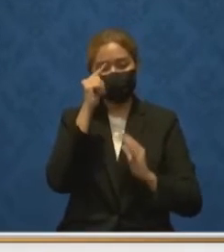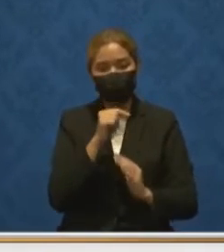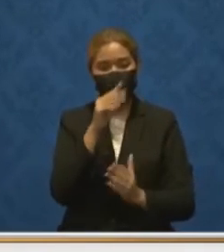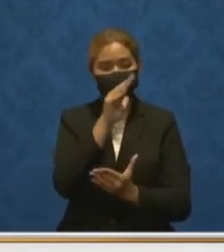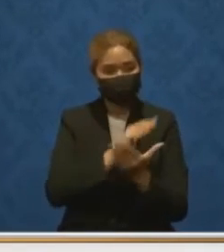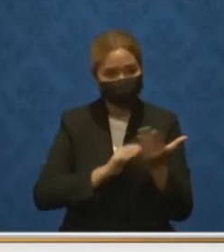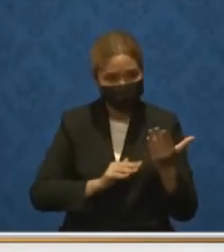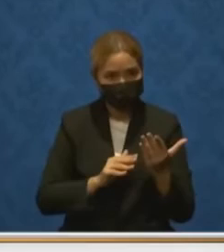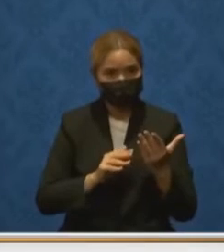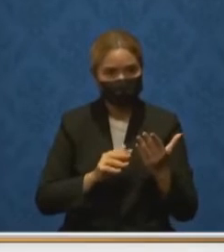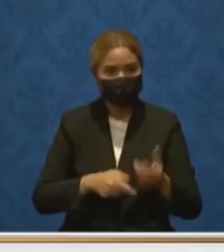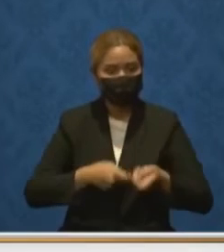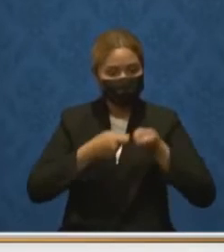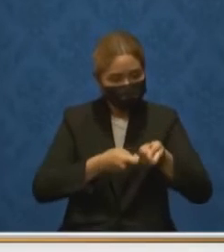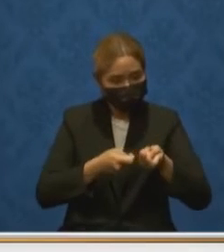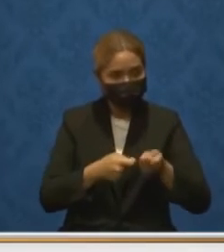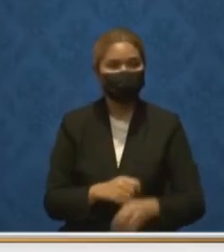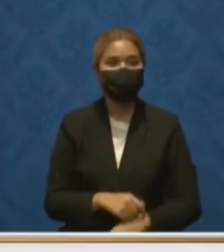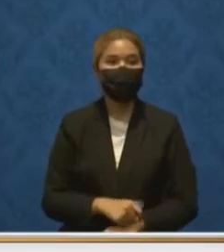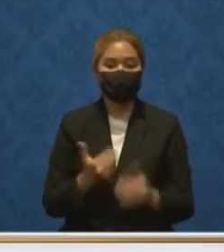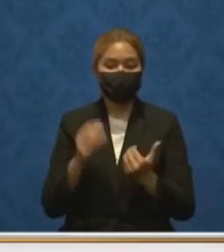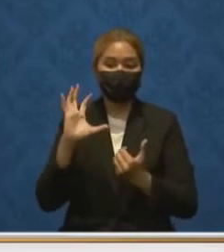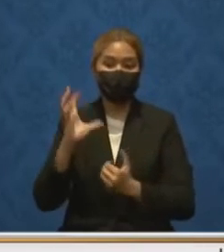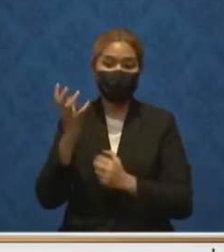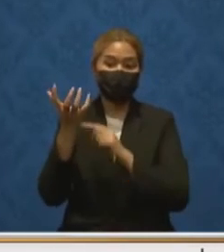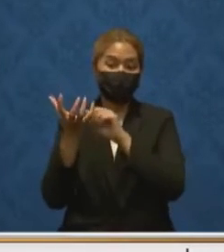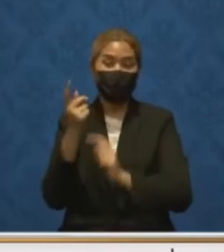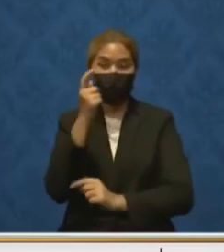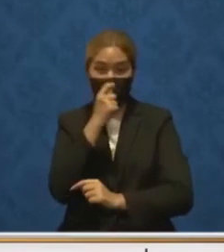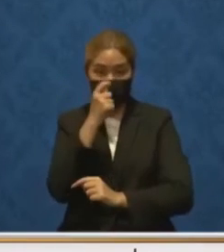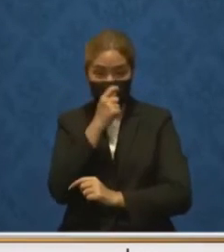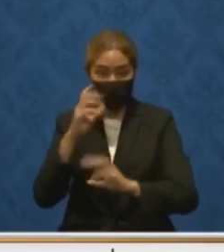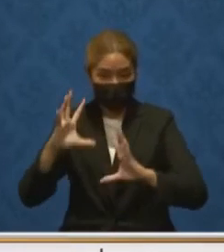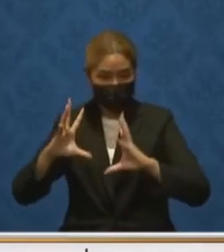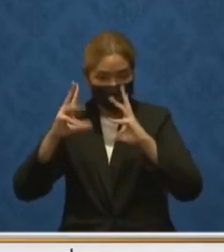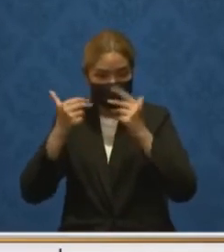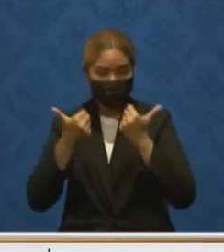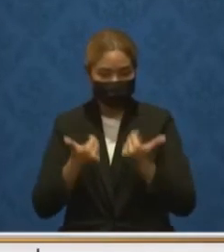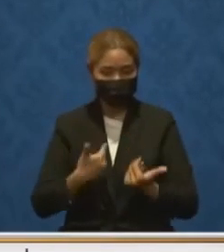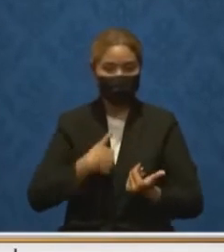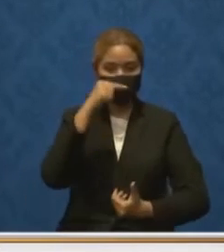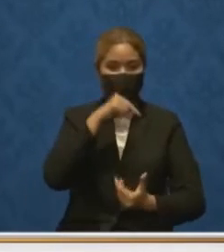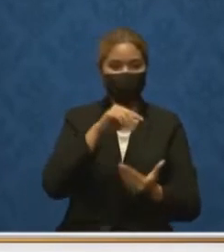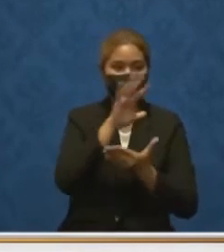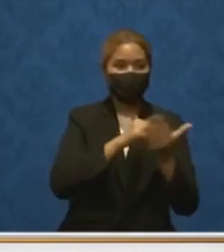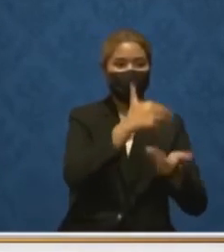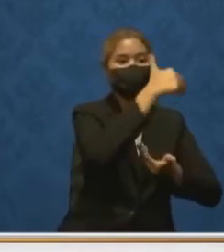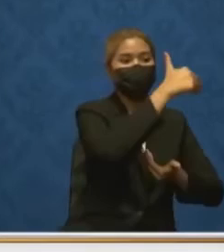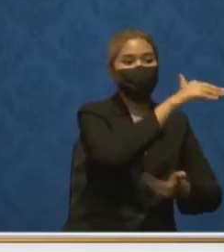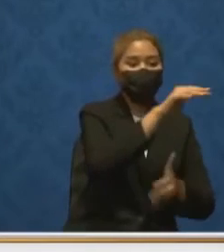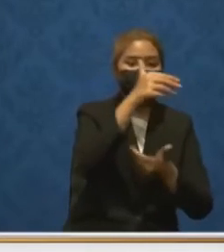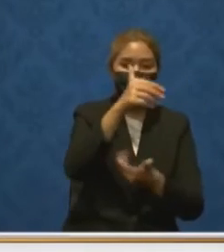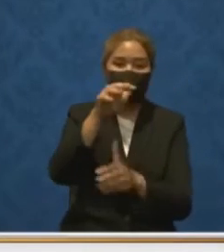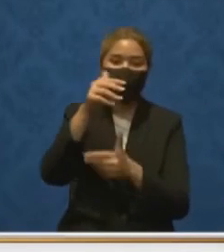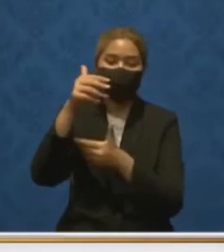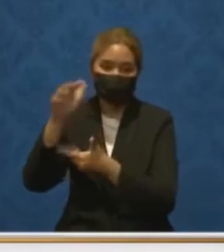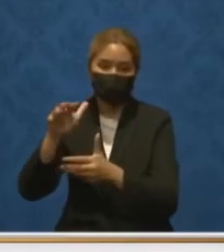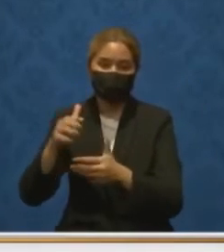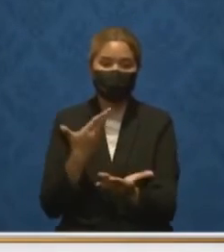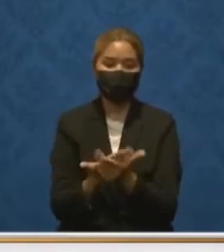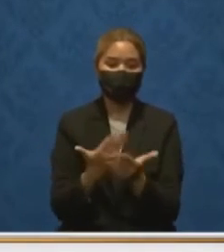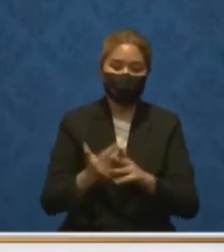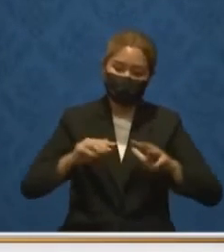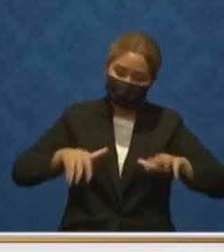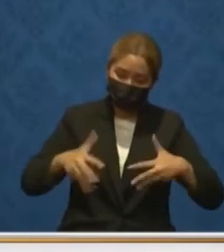ขาดแครนอาหารเราก็นำอาหารส่งออกช่วยเกษฐกรนำเื่องข้ประเทศ